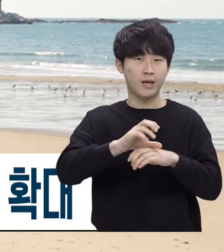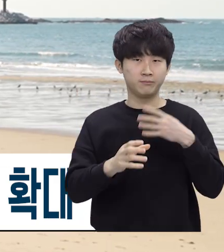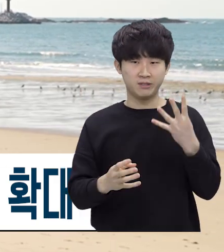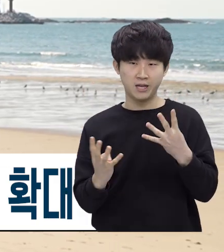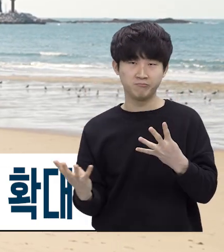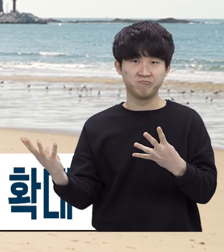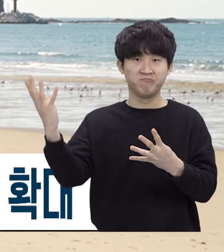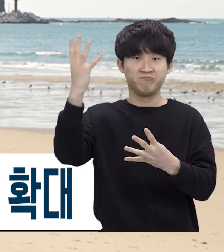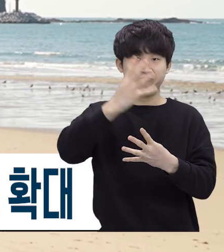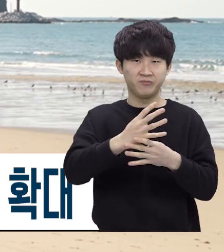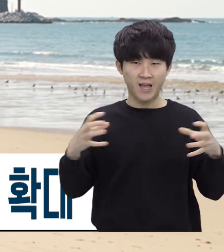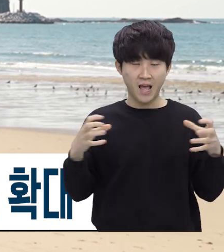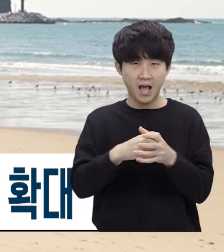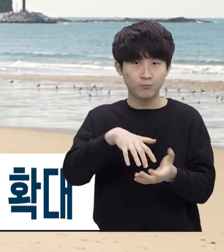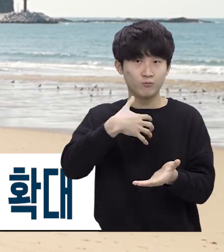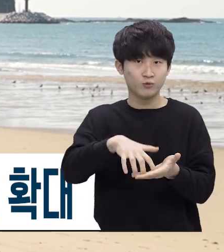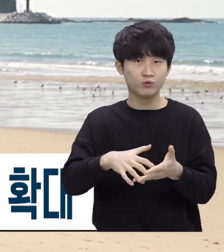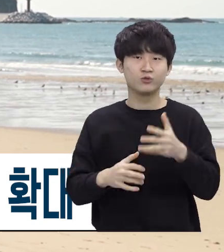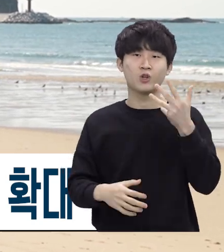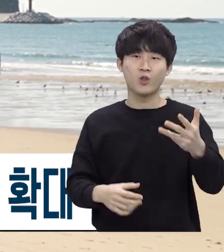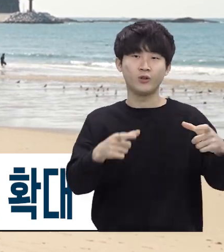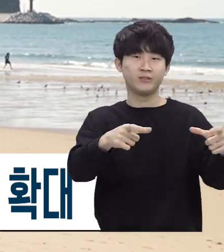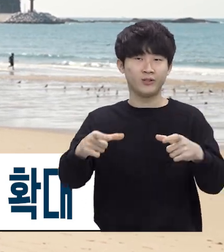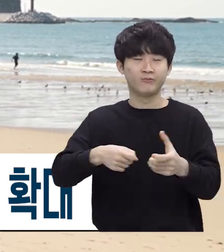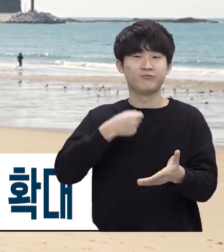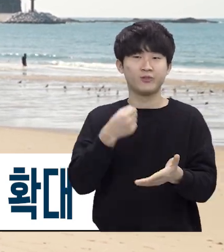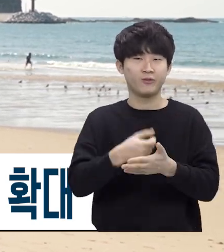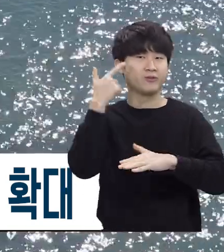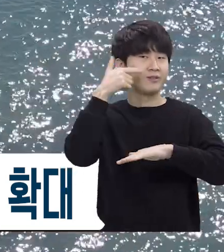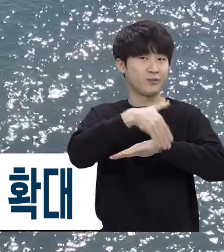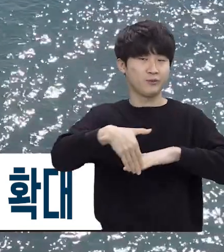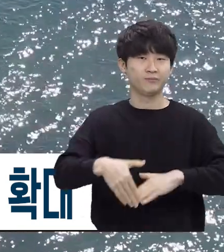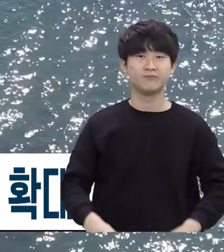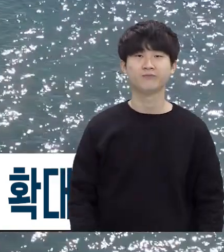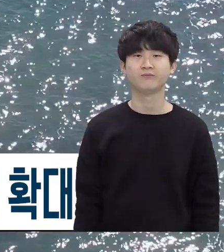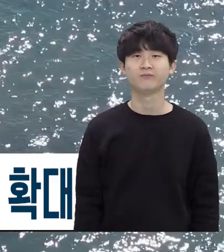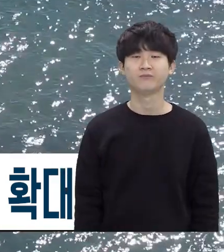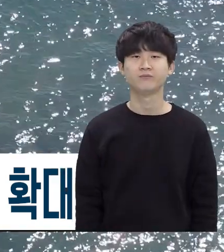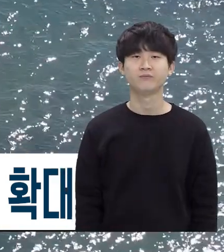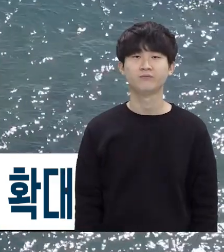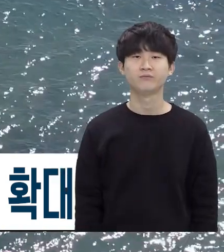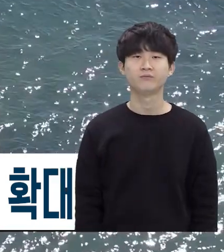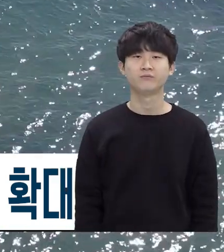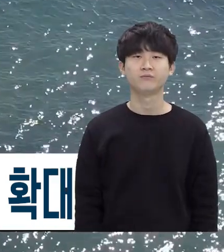것으로 분석됐고 도는 내년에는 워케이션 장소를 8개 시군 이상으로 확대 운영할 계획입니다.